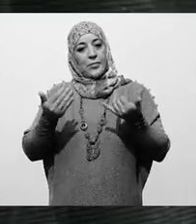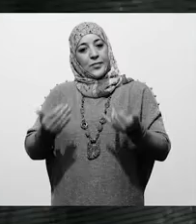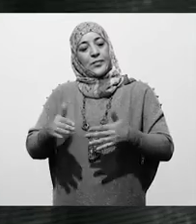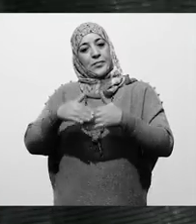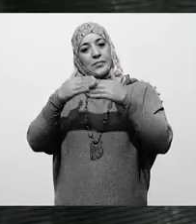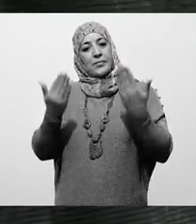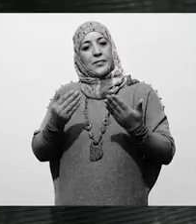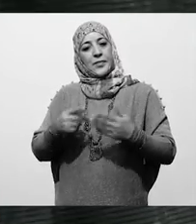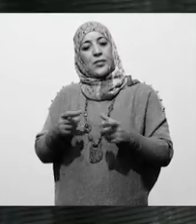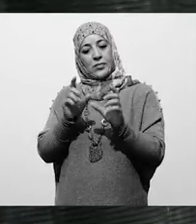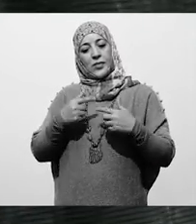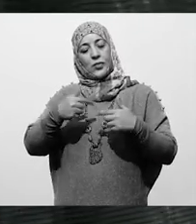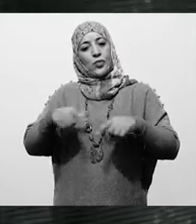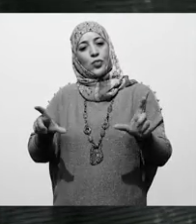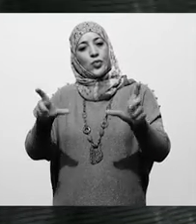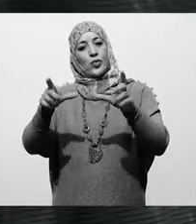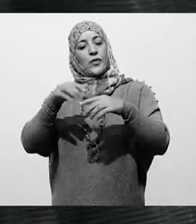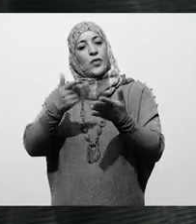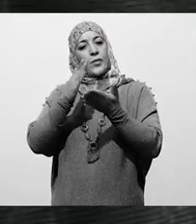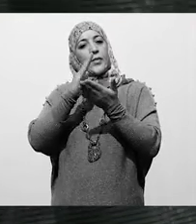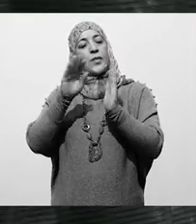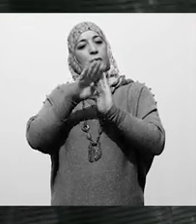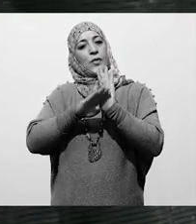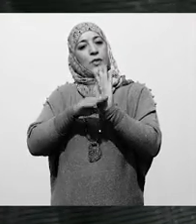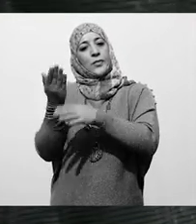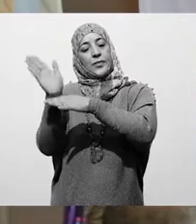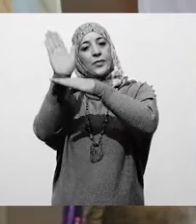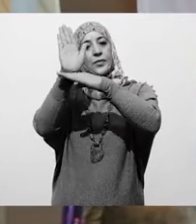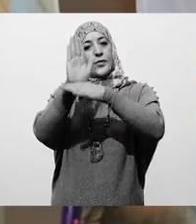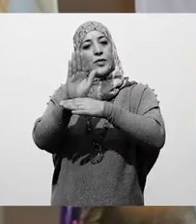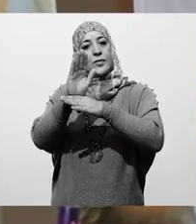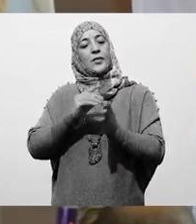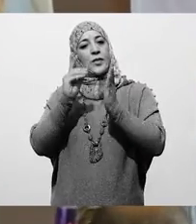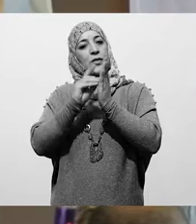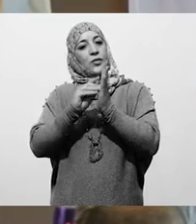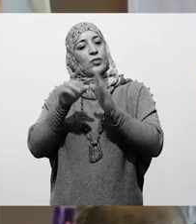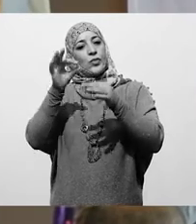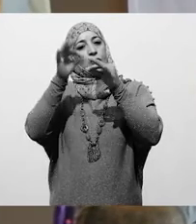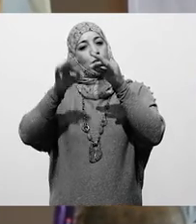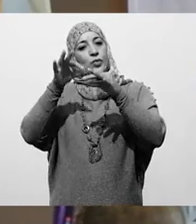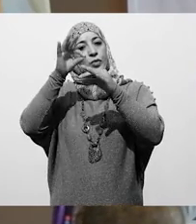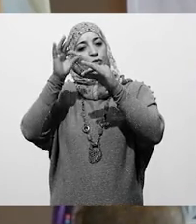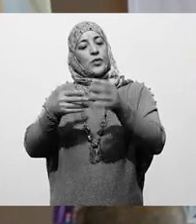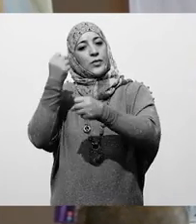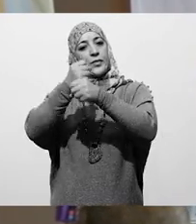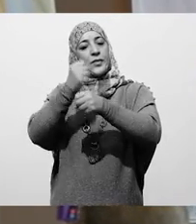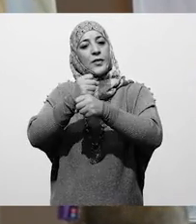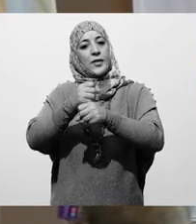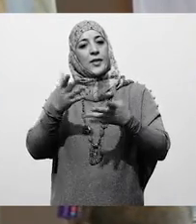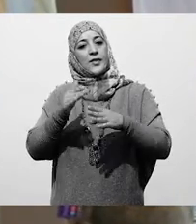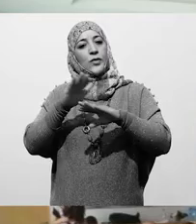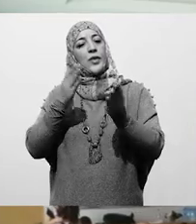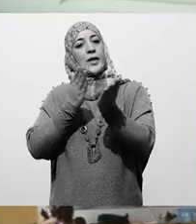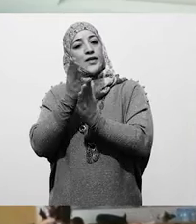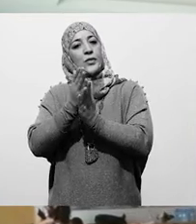matin, nous avons comme programme de présenter la restitution des résultats de l'étude sur